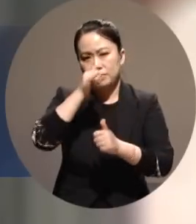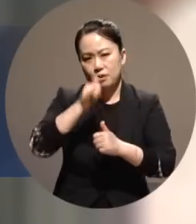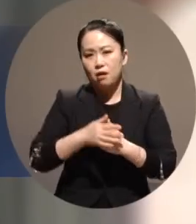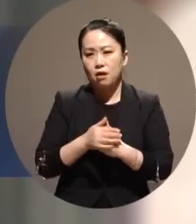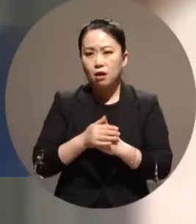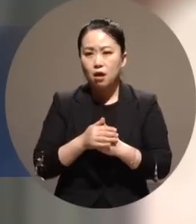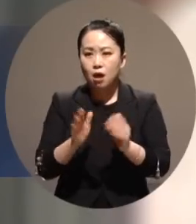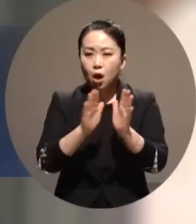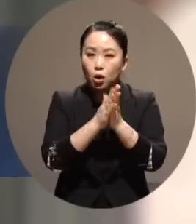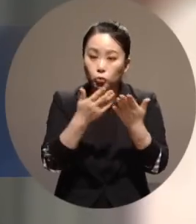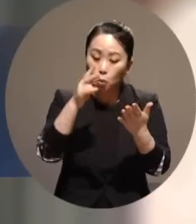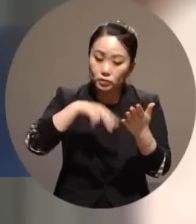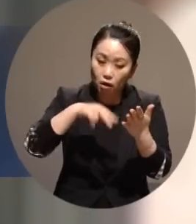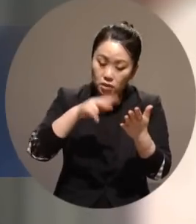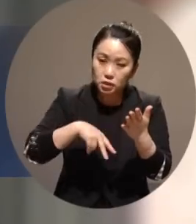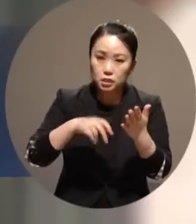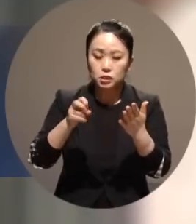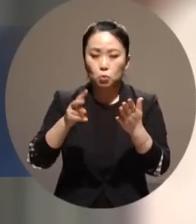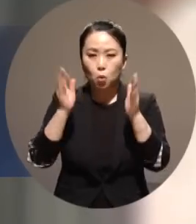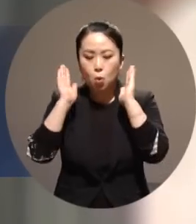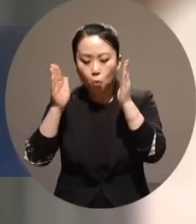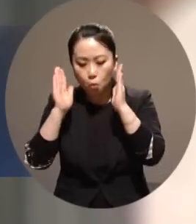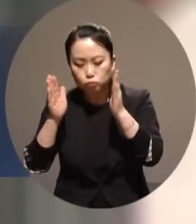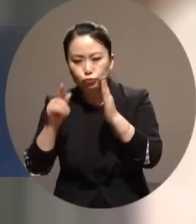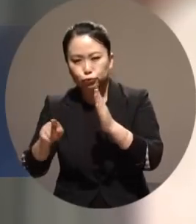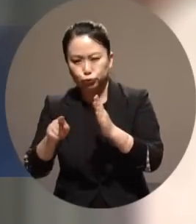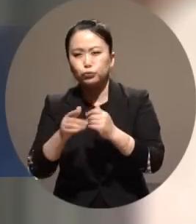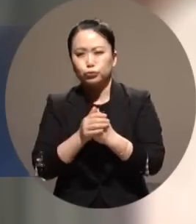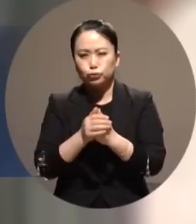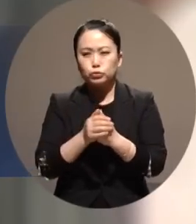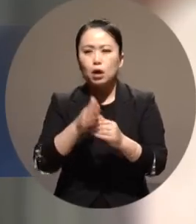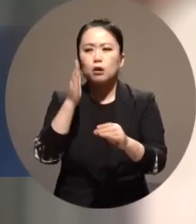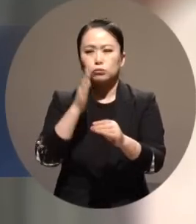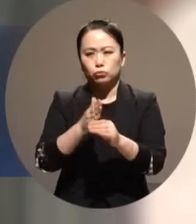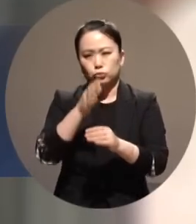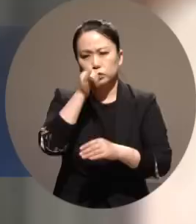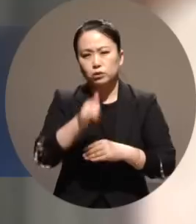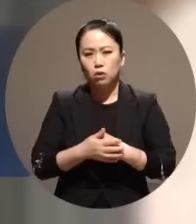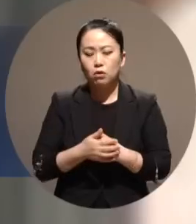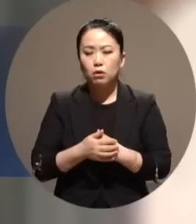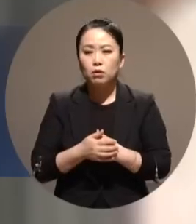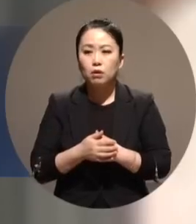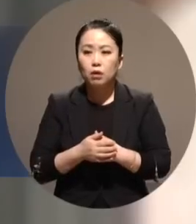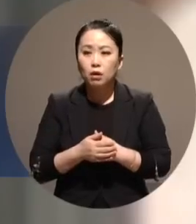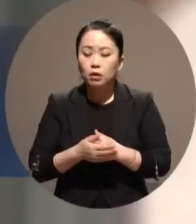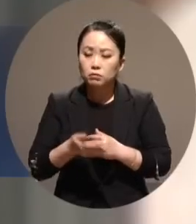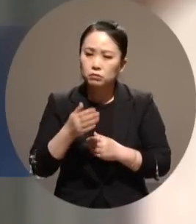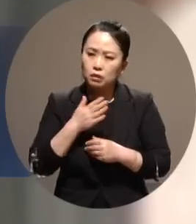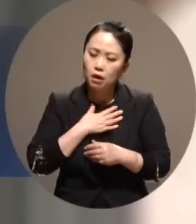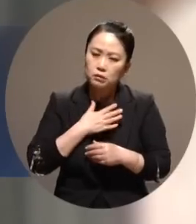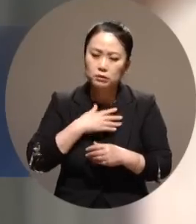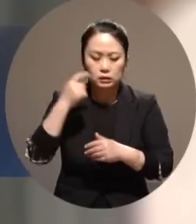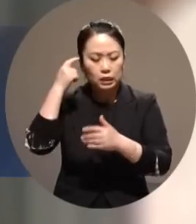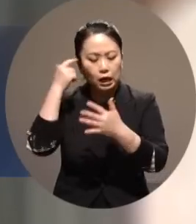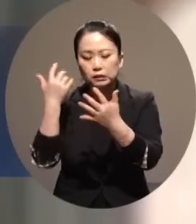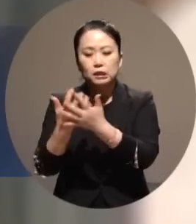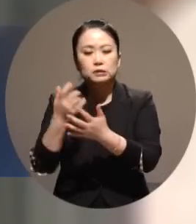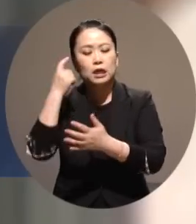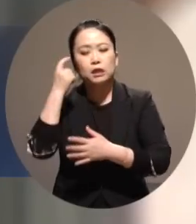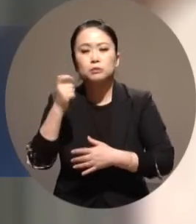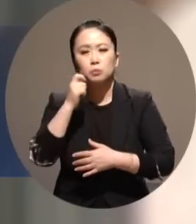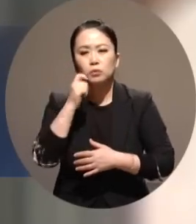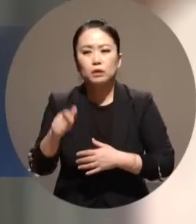또 도서관, 뭐 이런 데 가서 공부하는 과정이 있었습니다. 이런 걸 내가 상상도 안 했던 일이